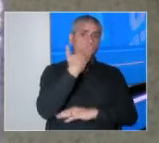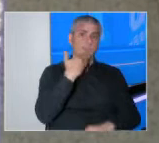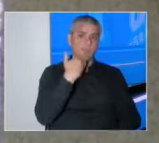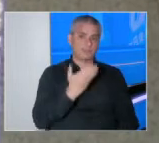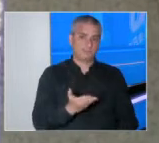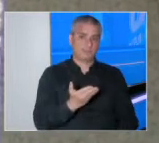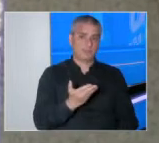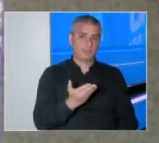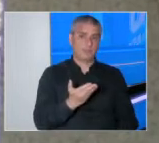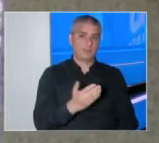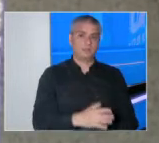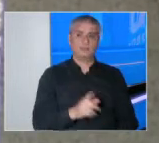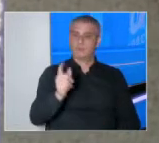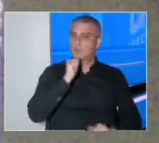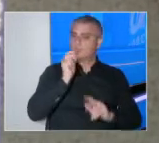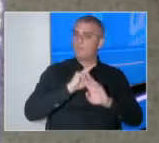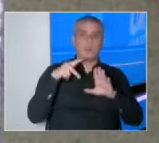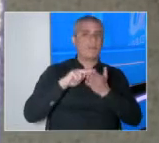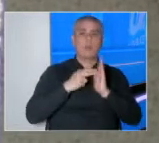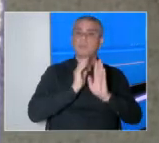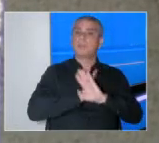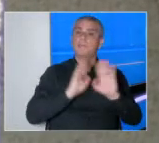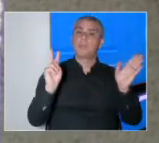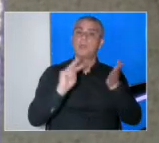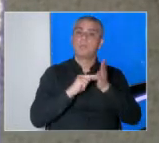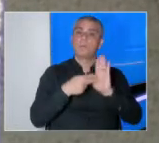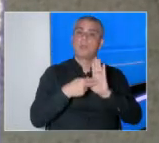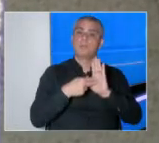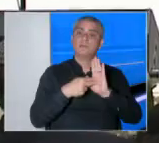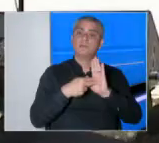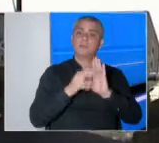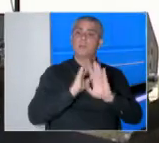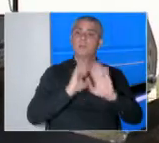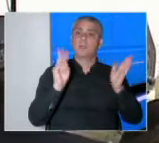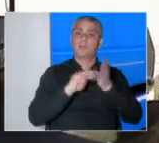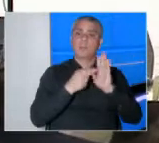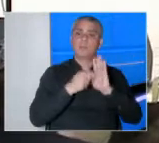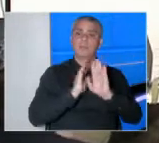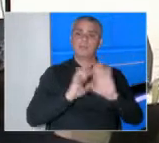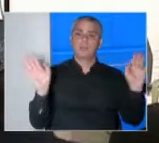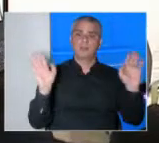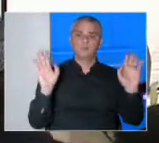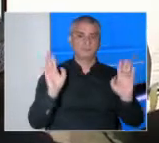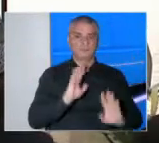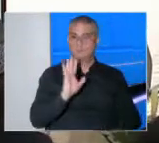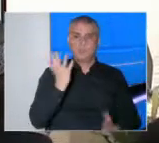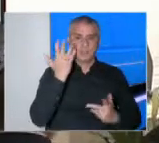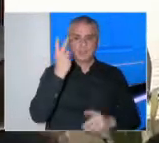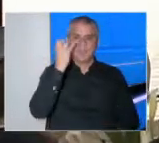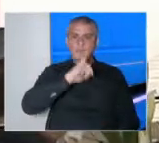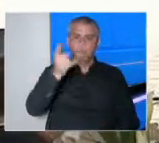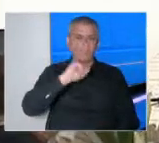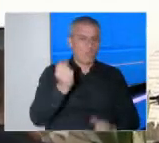ישראל. בלי פוליטיקה, הלו, בלי פוליטיקה, בלי פוליטיקה. בלי, בלי. איפה היית הבאים